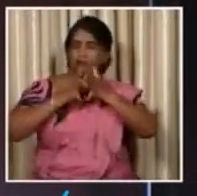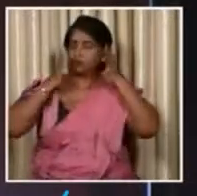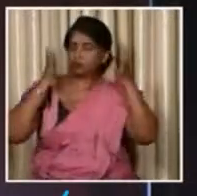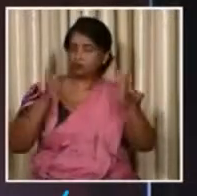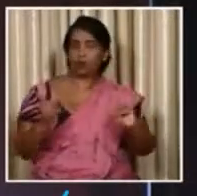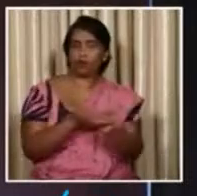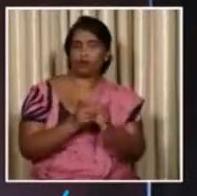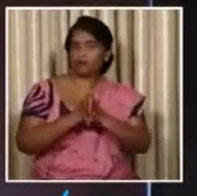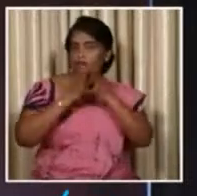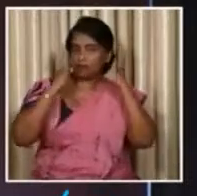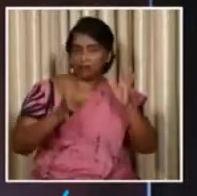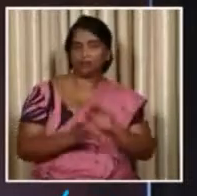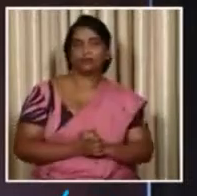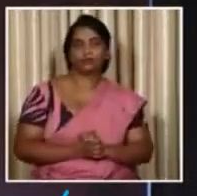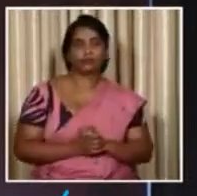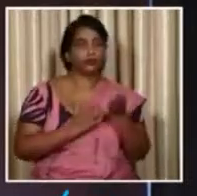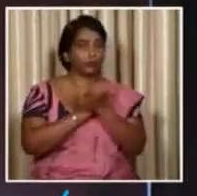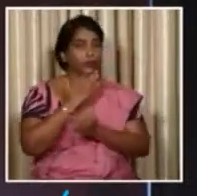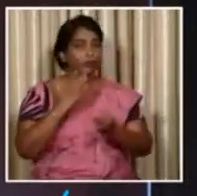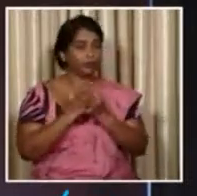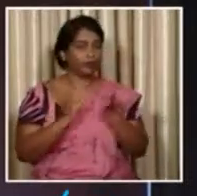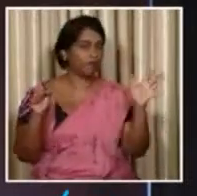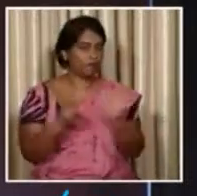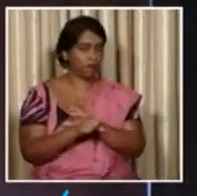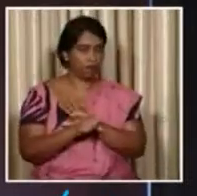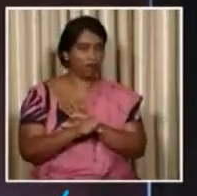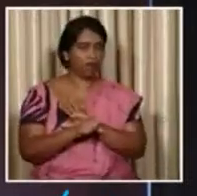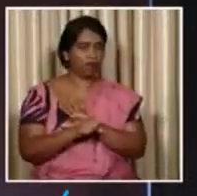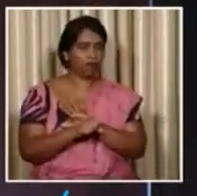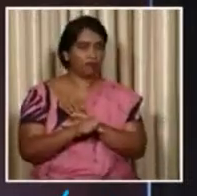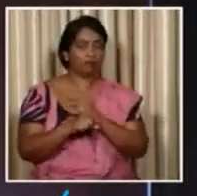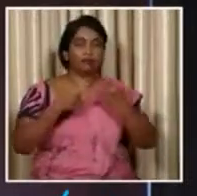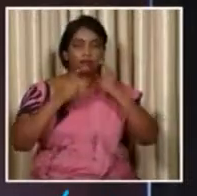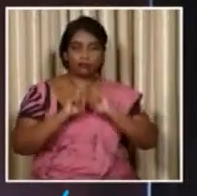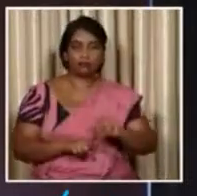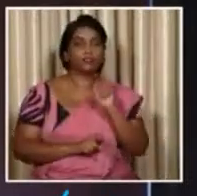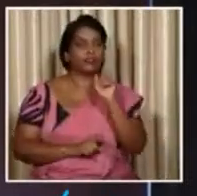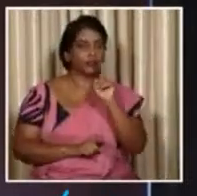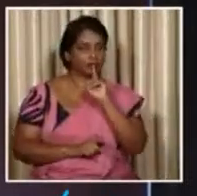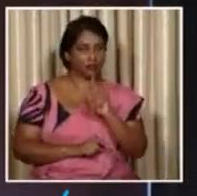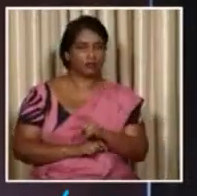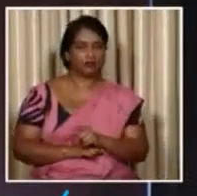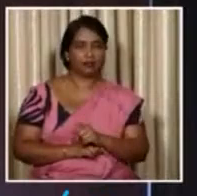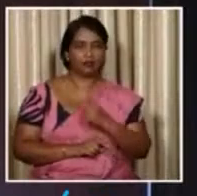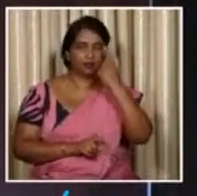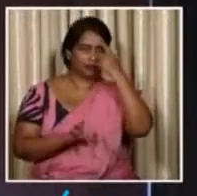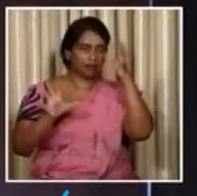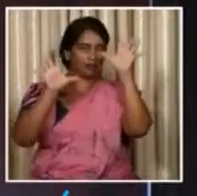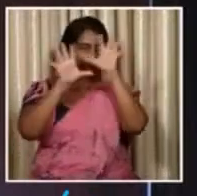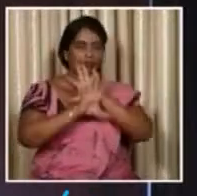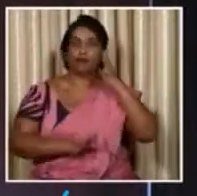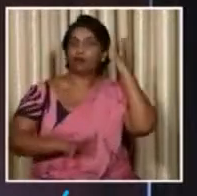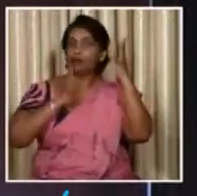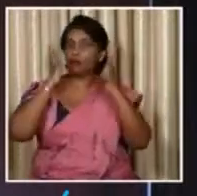මරකම් ගහන වෙලා කුඩුකාරයන් පිරිලා ඊට පස්සේ කියන මේ වචනේ මං මුලා වෙච්ච